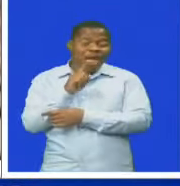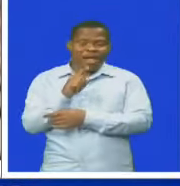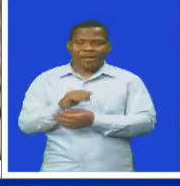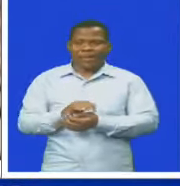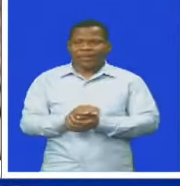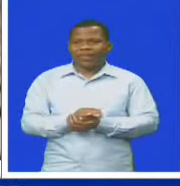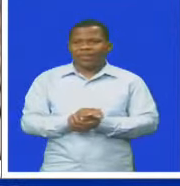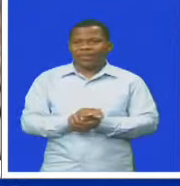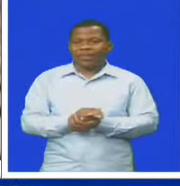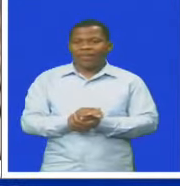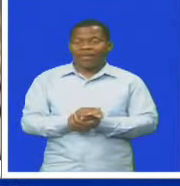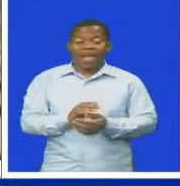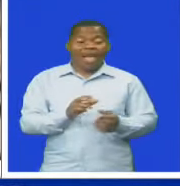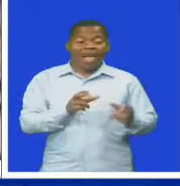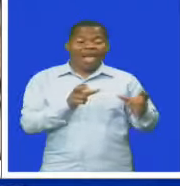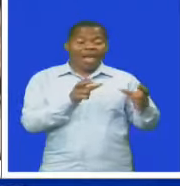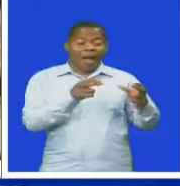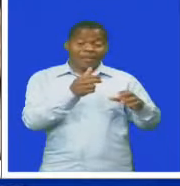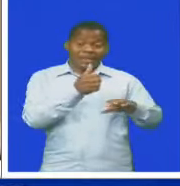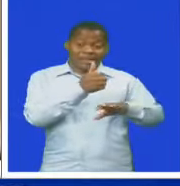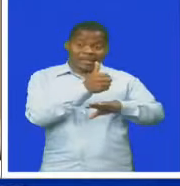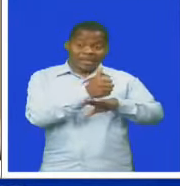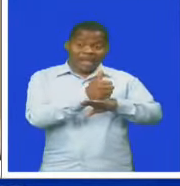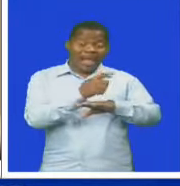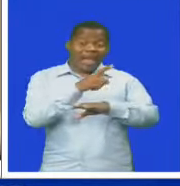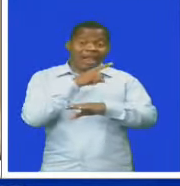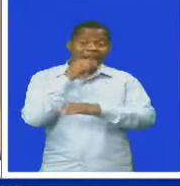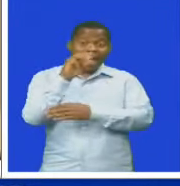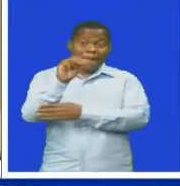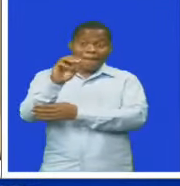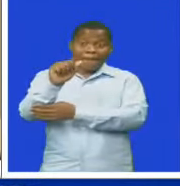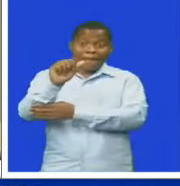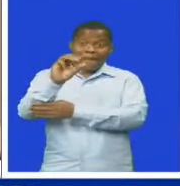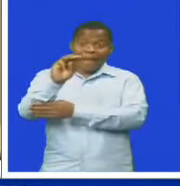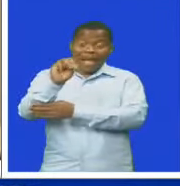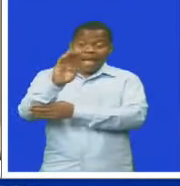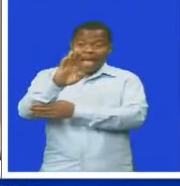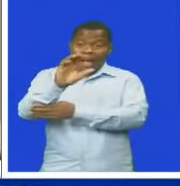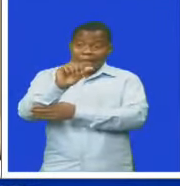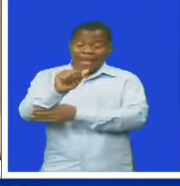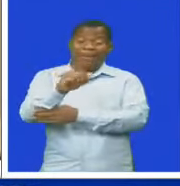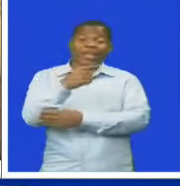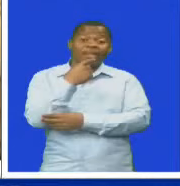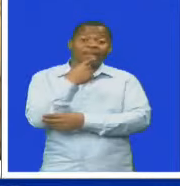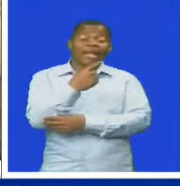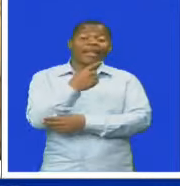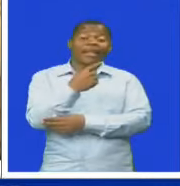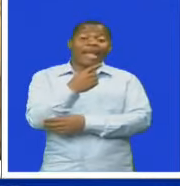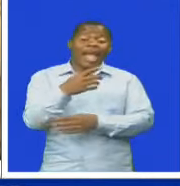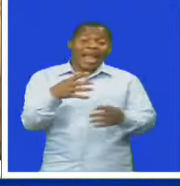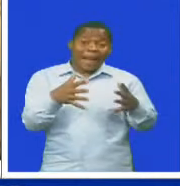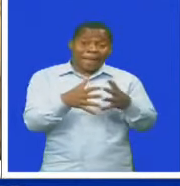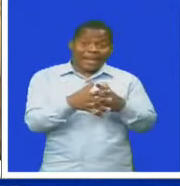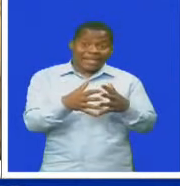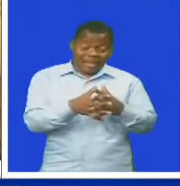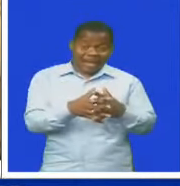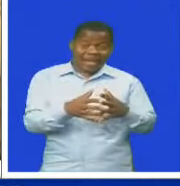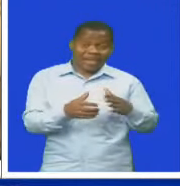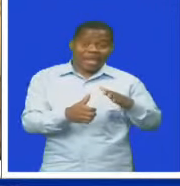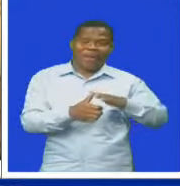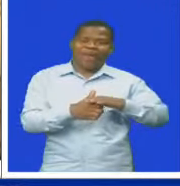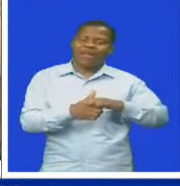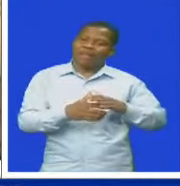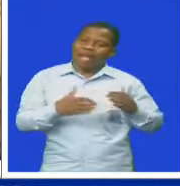Mamba uthomhlangano omcoka kakhulu njengoba ubuke kulungisa Tindzaba temagesi lapha eveni. Emaswati sekatawadi